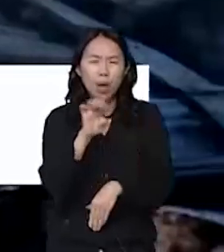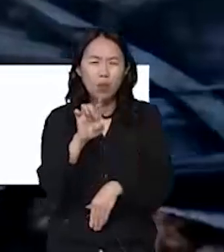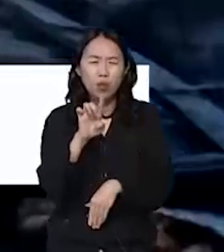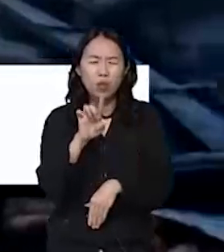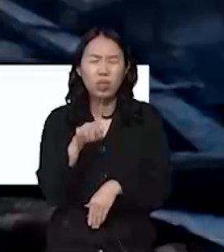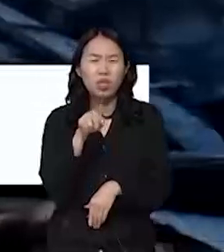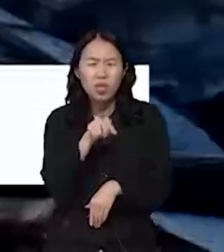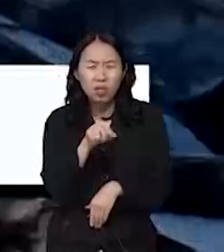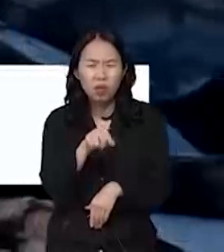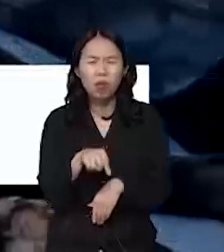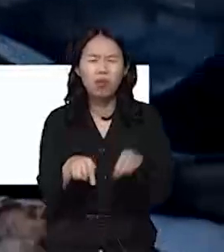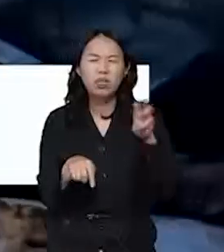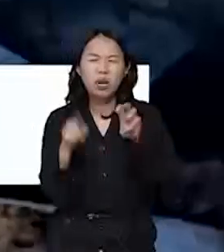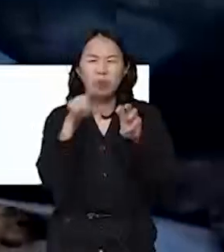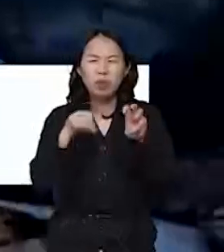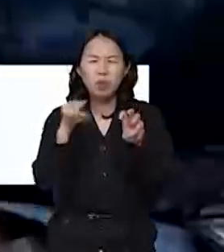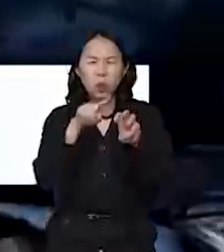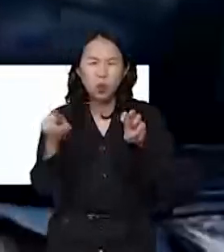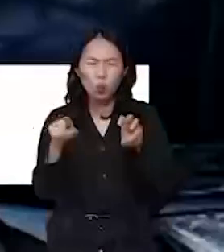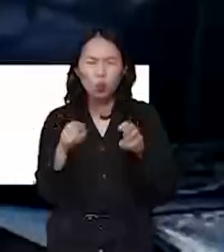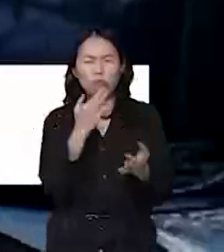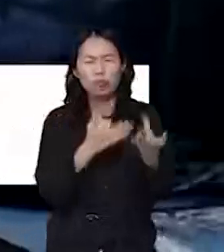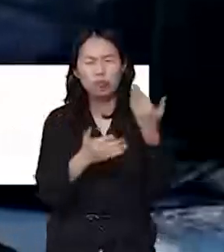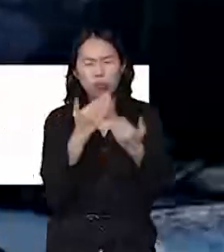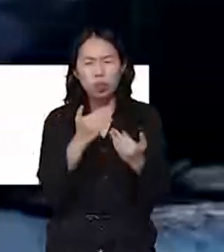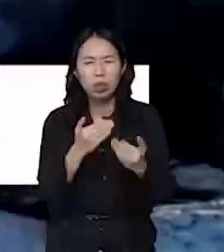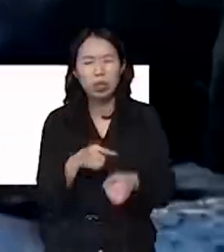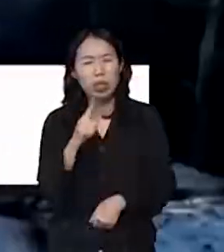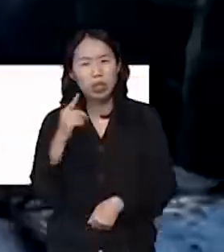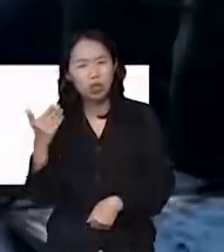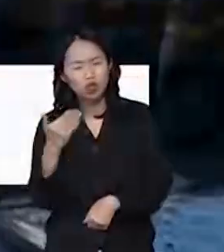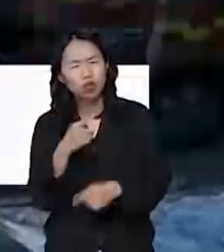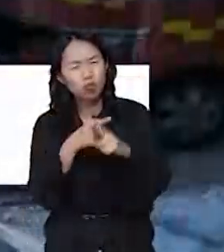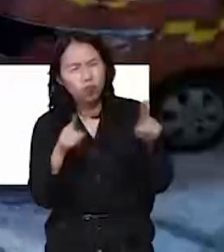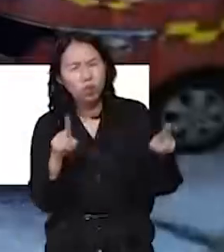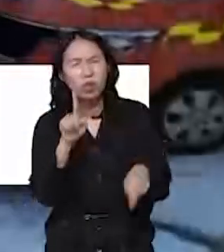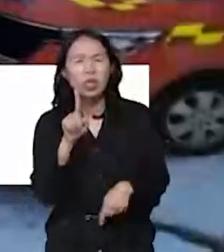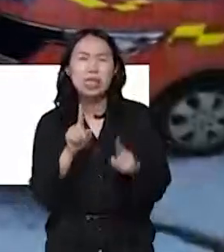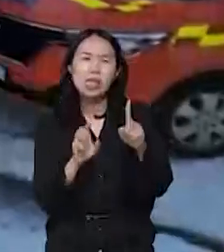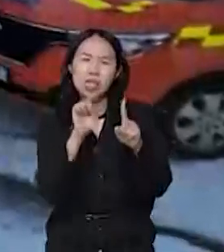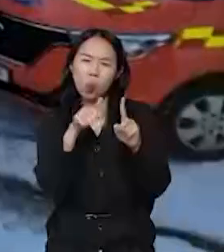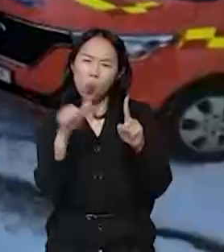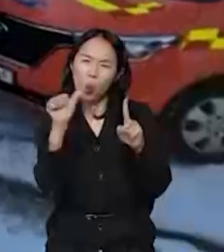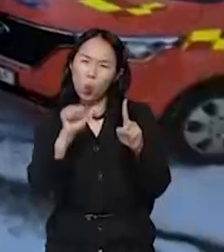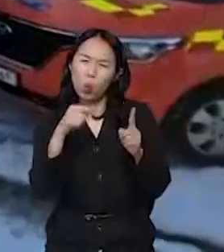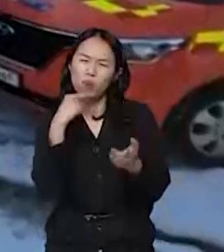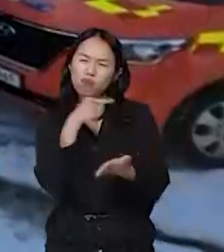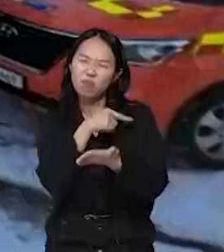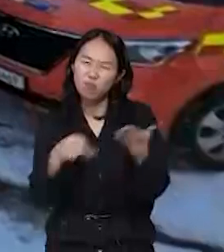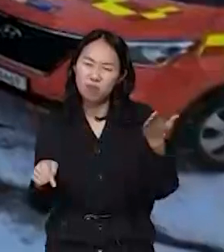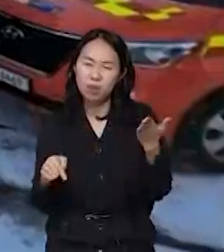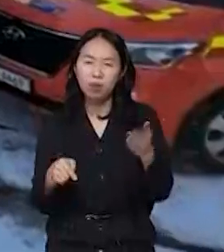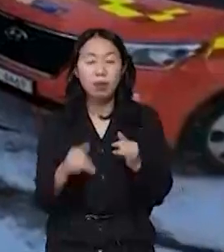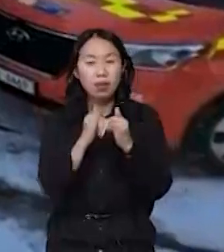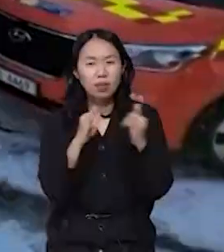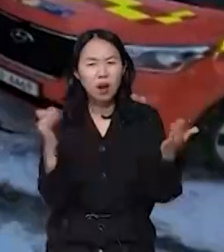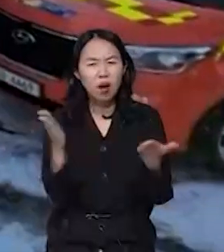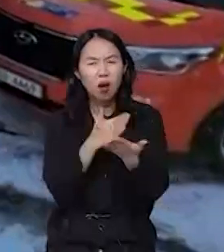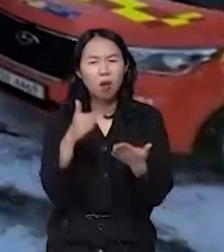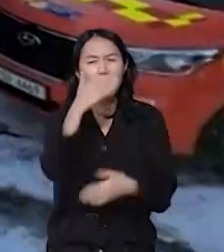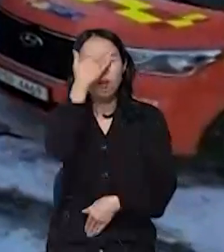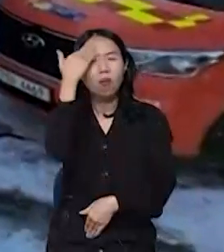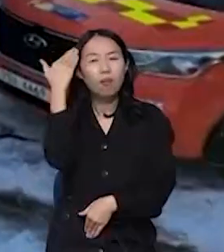톤이 타 소방서 추산 약 1억 5천여만 원의 재산 피해가 났습니다. 화재 당시 온실 안에 사람이 없어